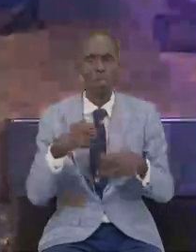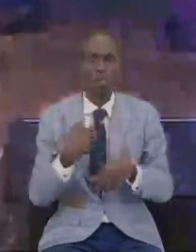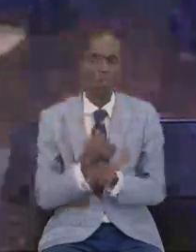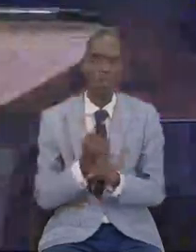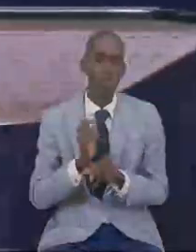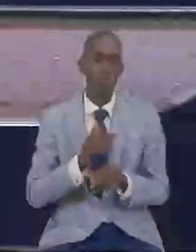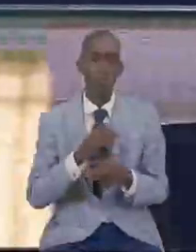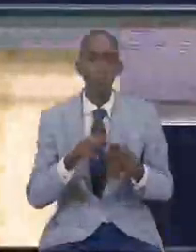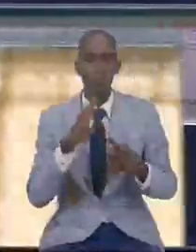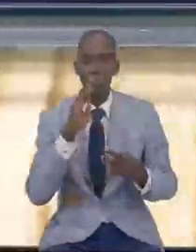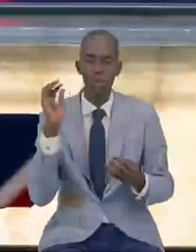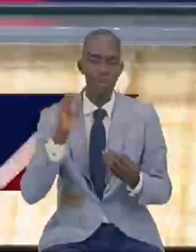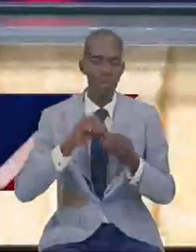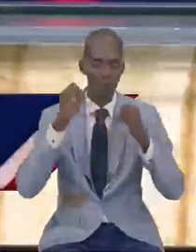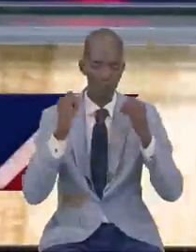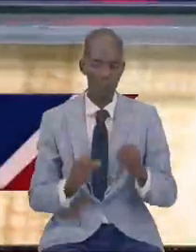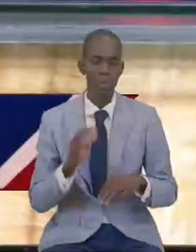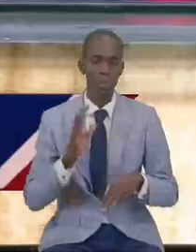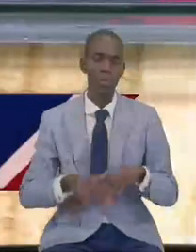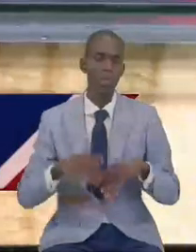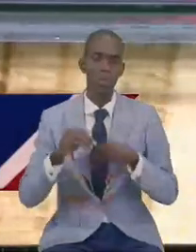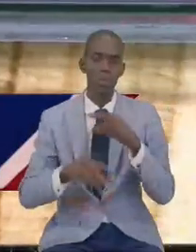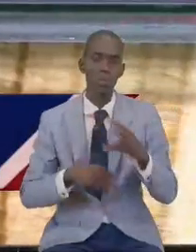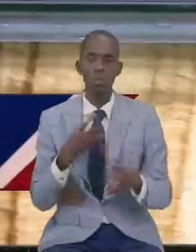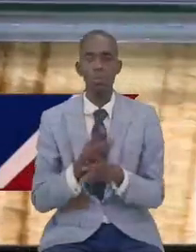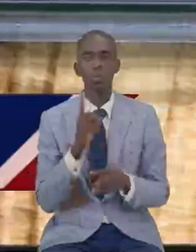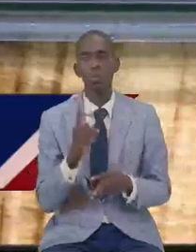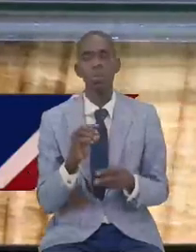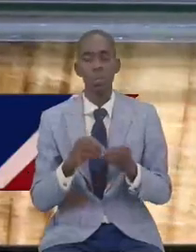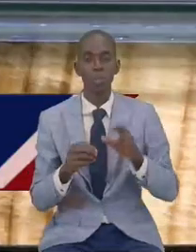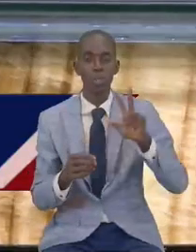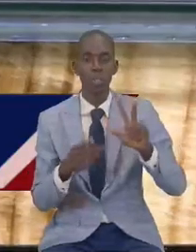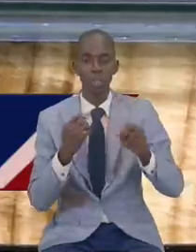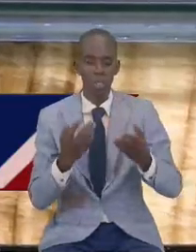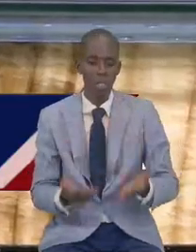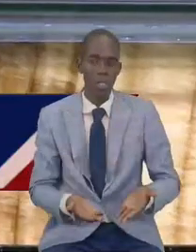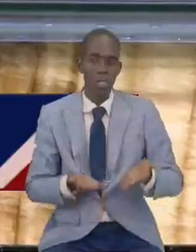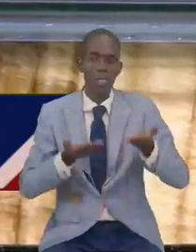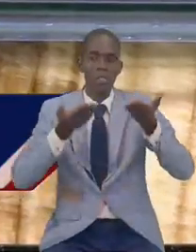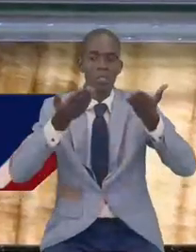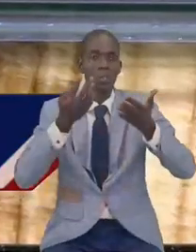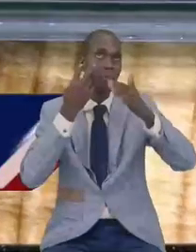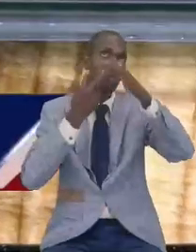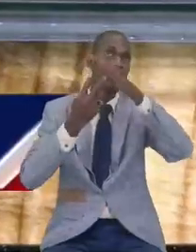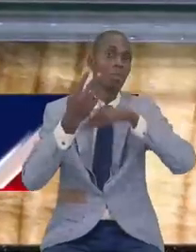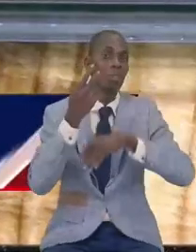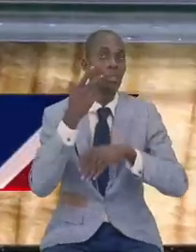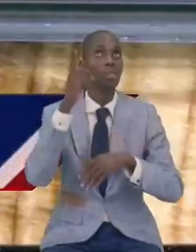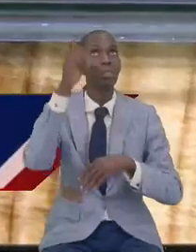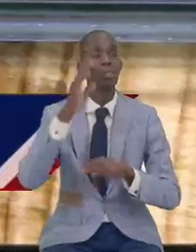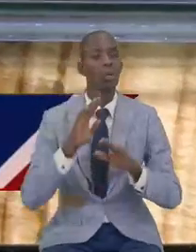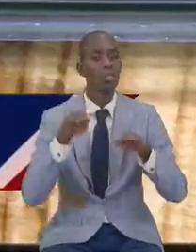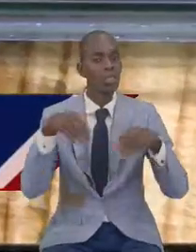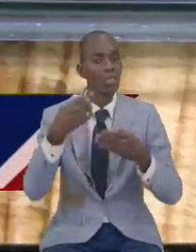3. La vision élevée. Vous voyez, et Dieu a donné à Daniel la compréhension dans toutes